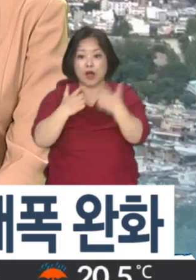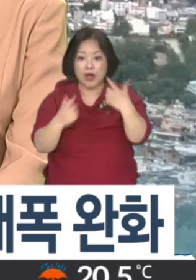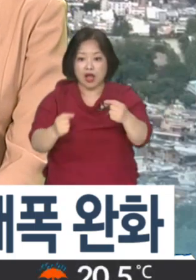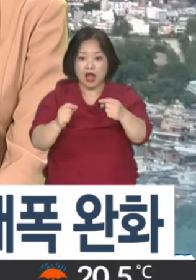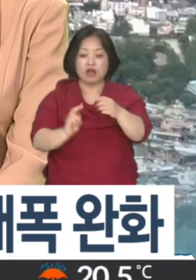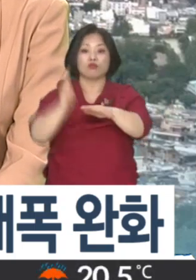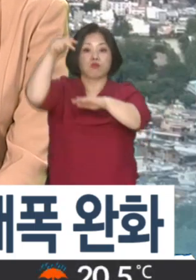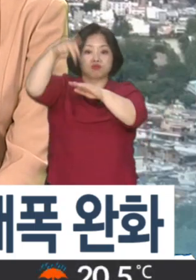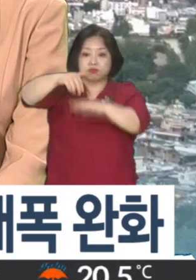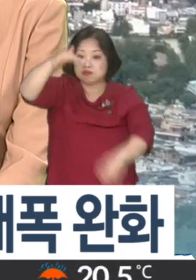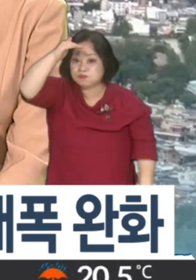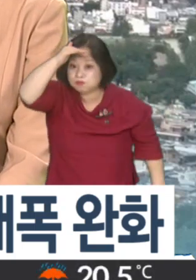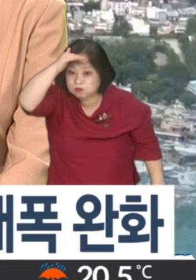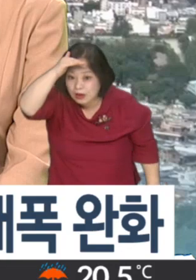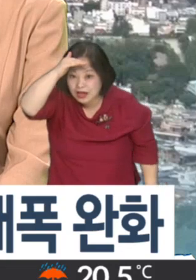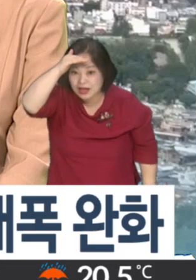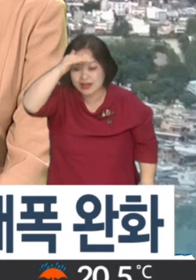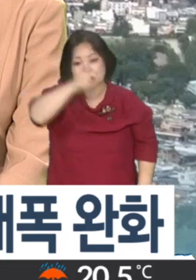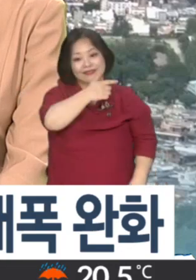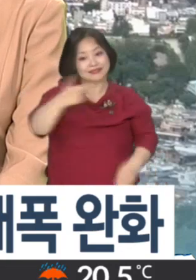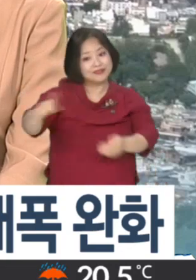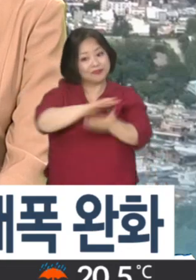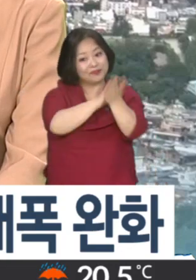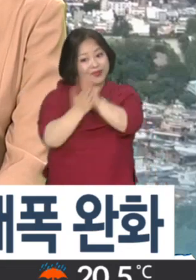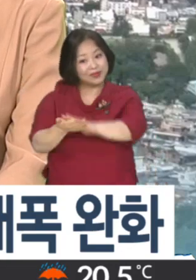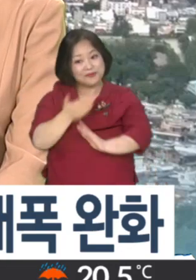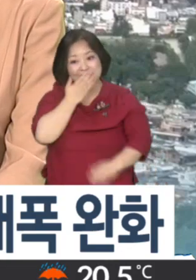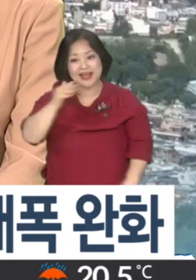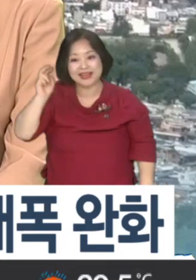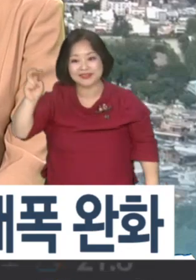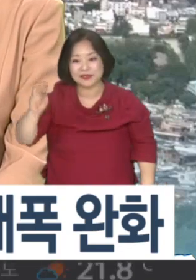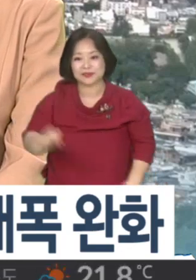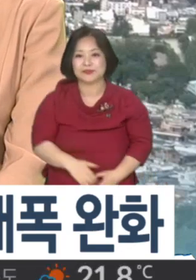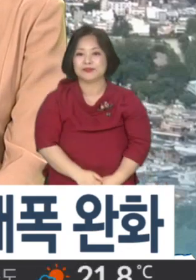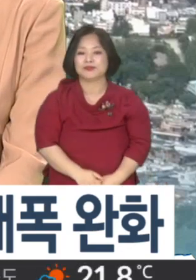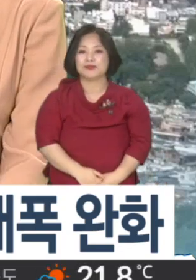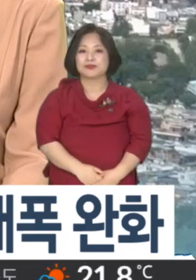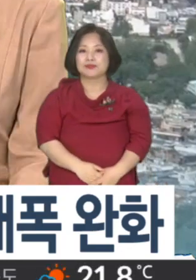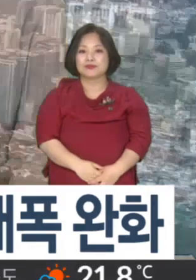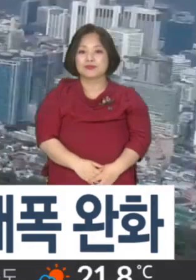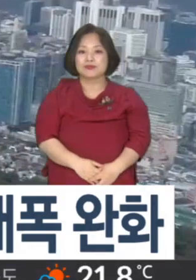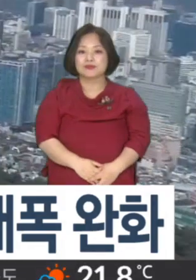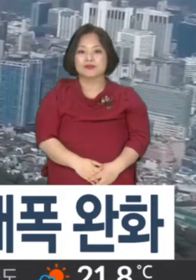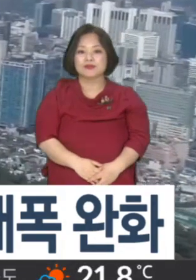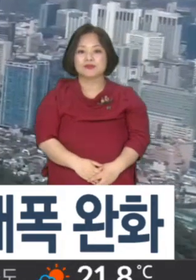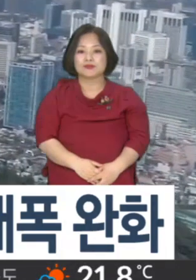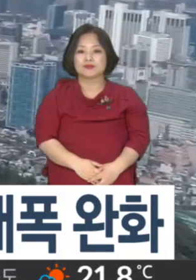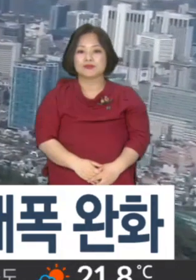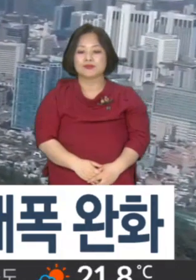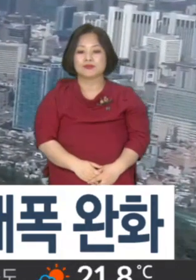내려다본 서울의 밤 풍경에 큰 변화가 생길 전망입니다. 김종성 기자입니다.